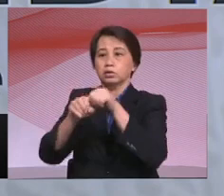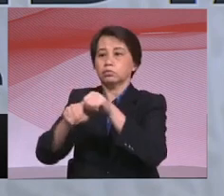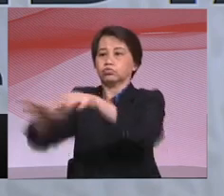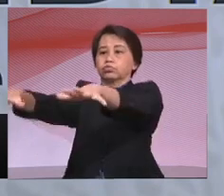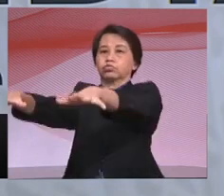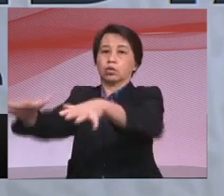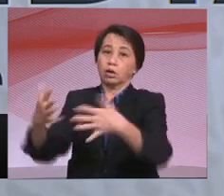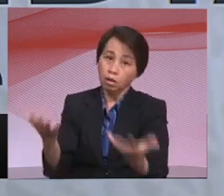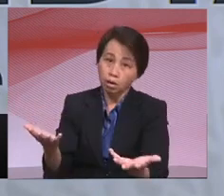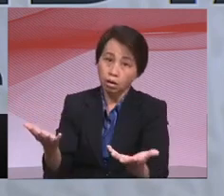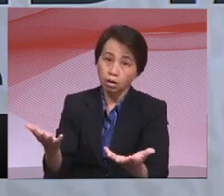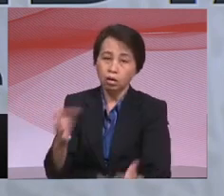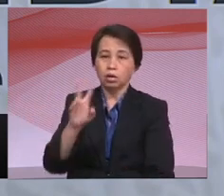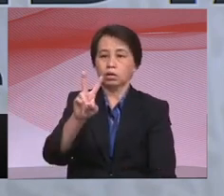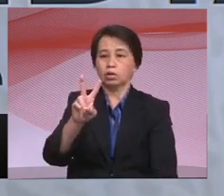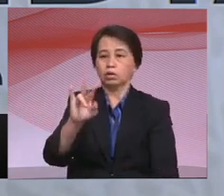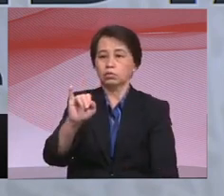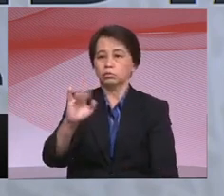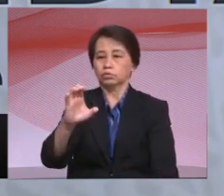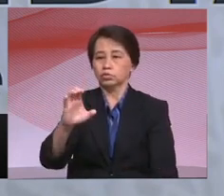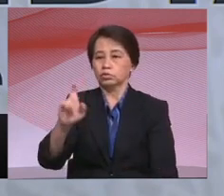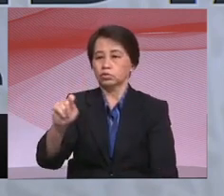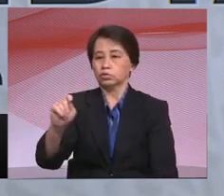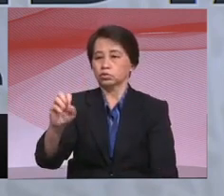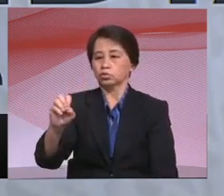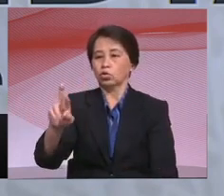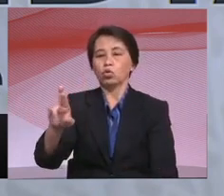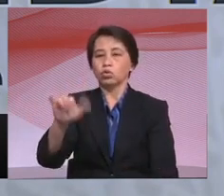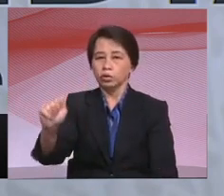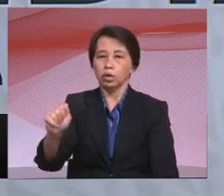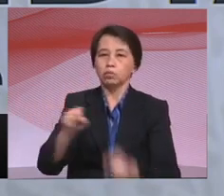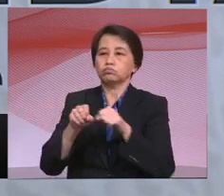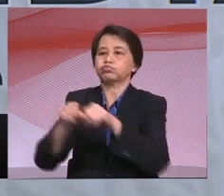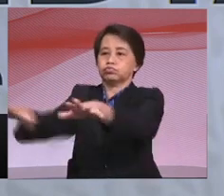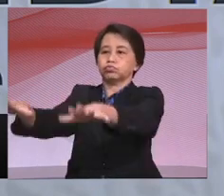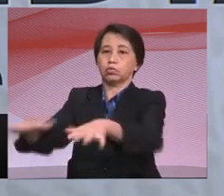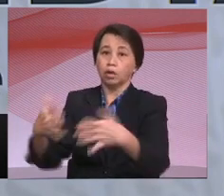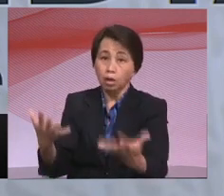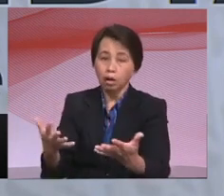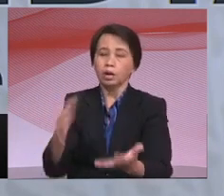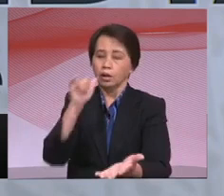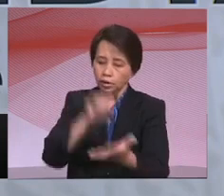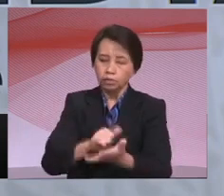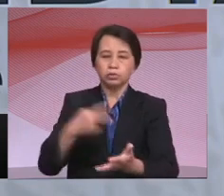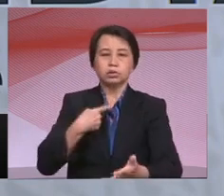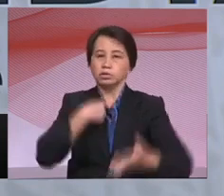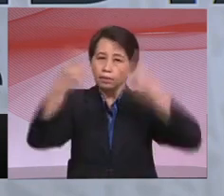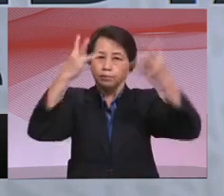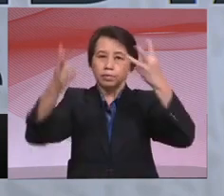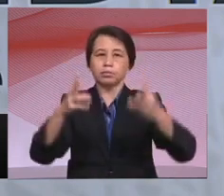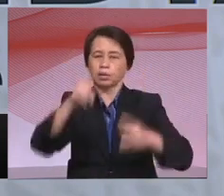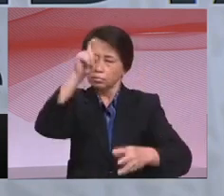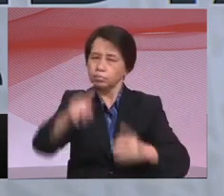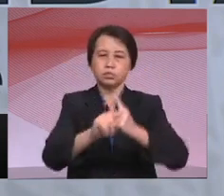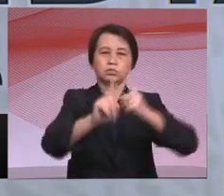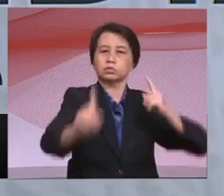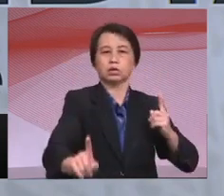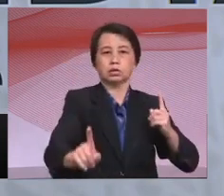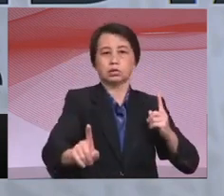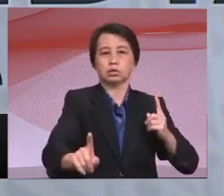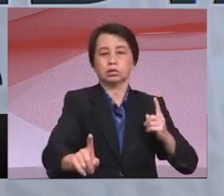di Victoria. Dan inilah kebimbangan kita. Kalau kita tak menjaga penjarakan, kita tak